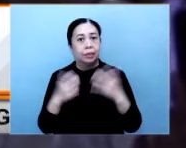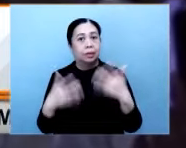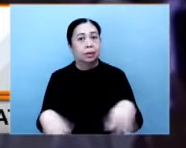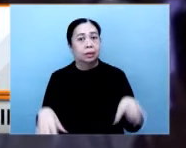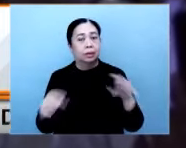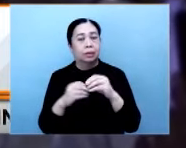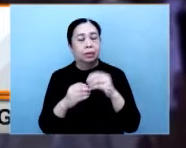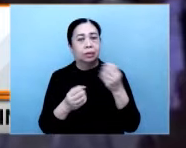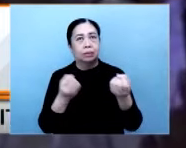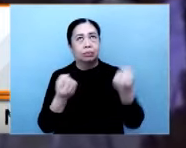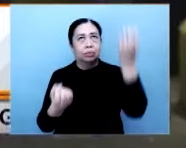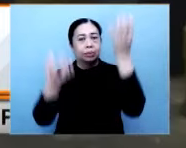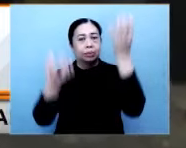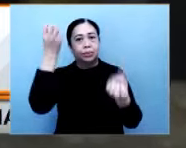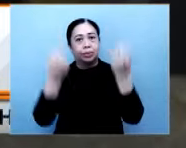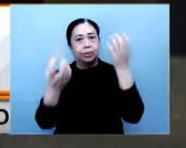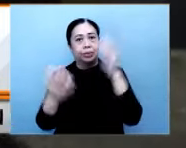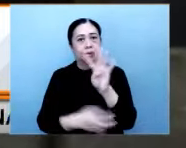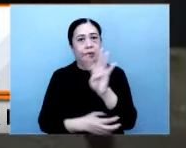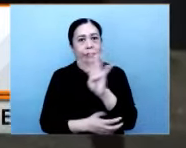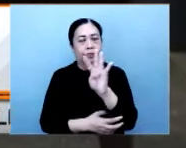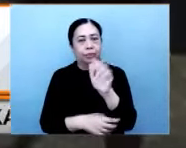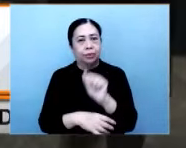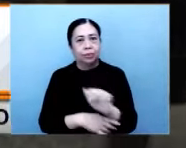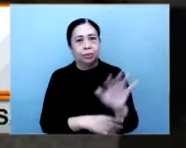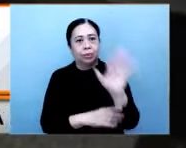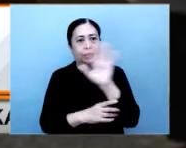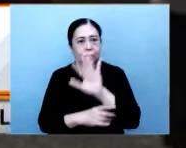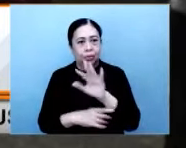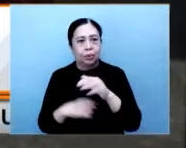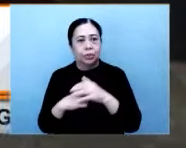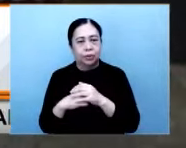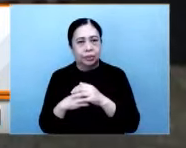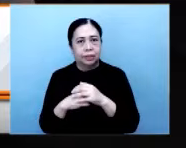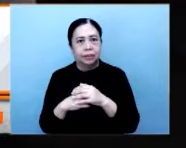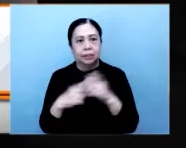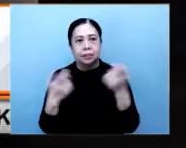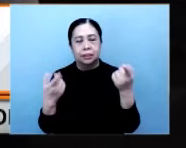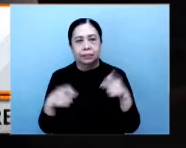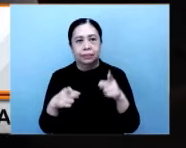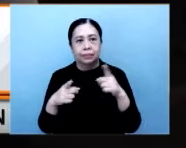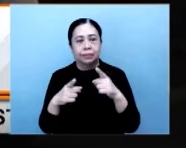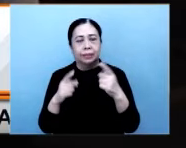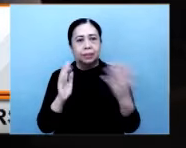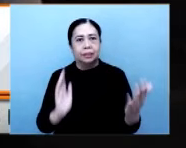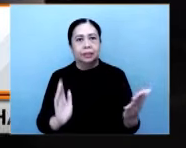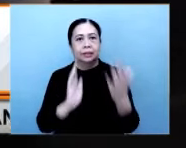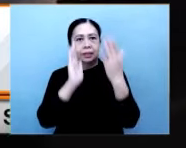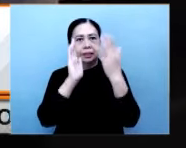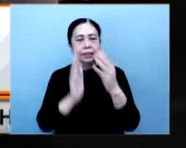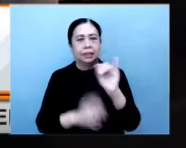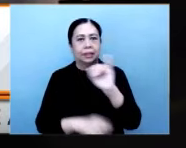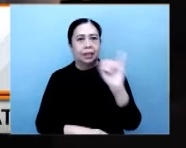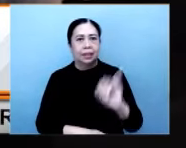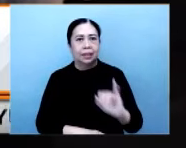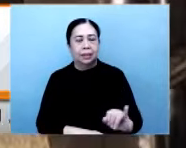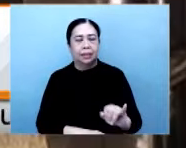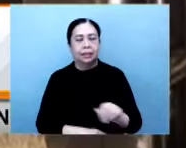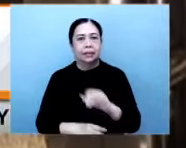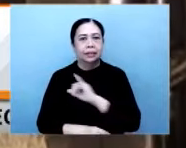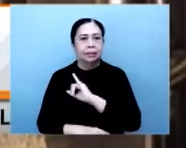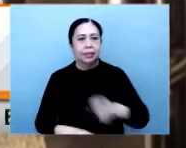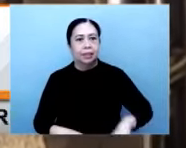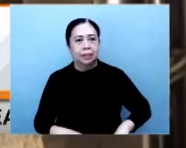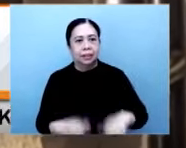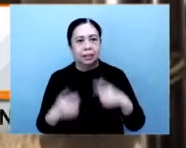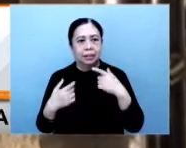fireworks display. Alas 4 naman ng madaling araw ang idinaos na salubong sa Ilagan, Isabela. Nakiisa rin ang ilang